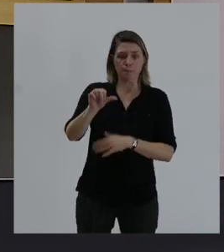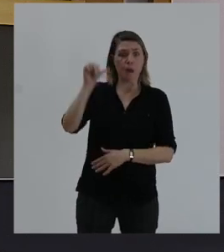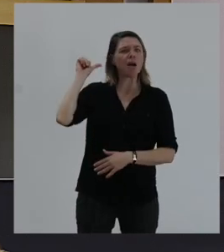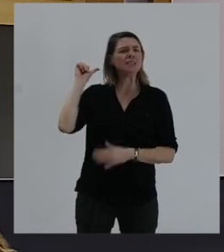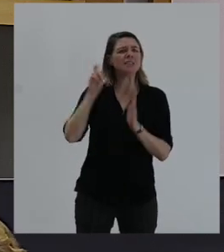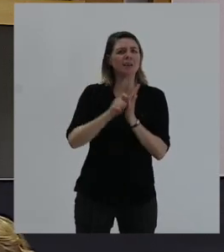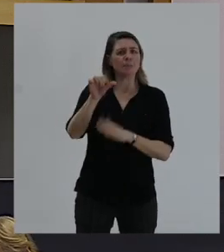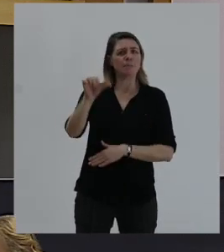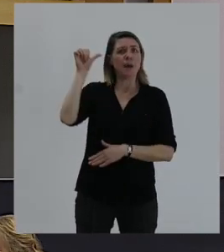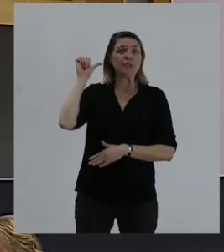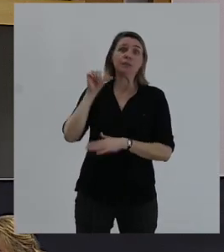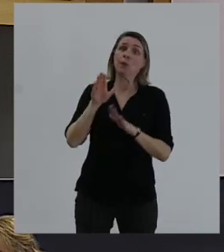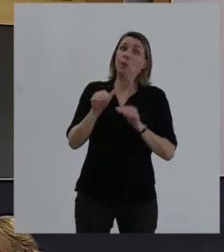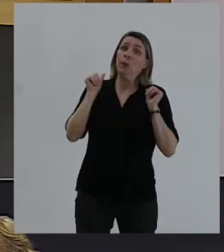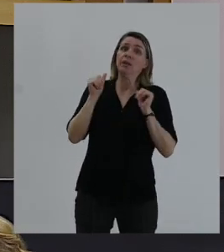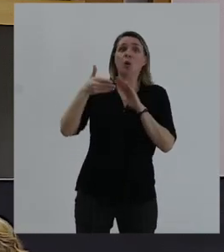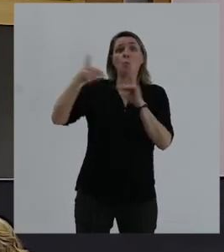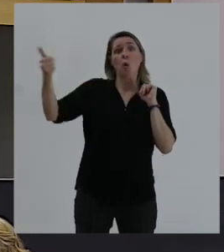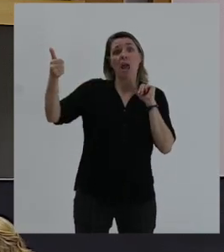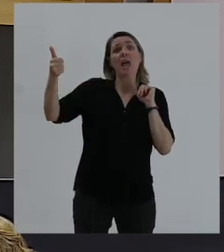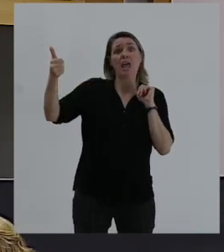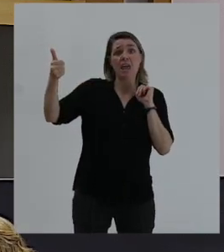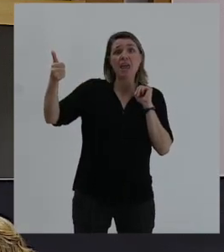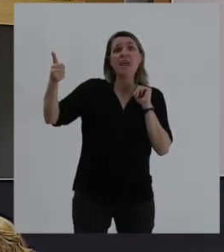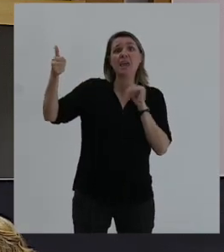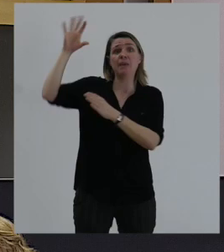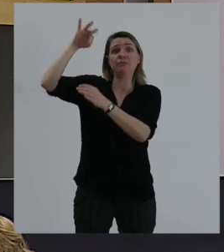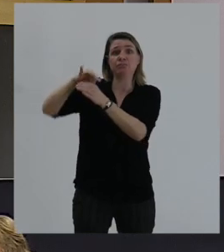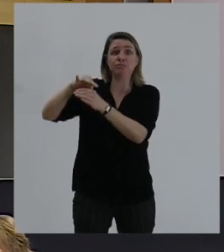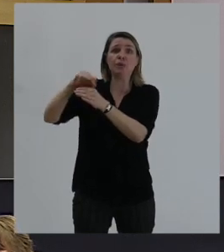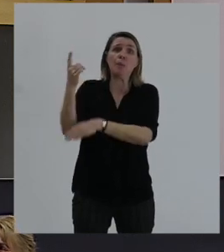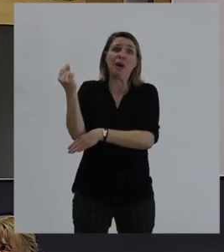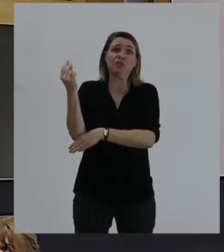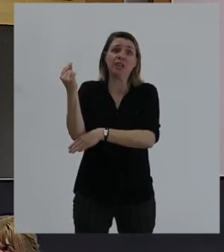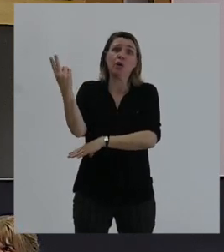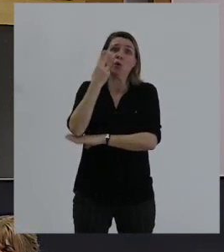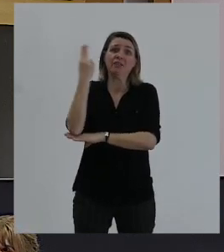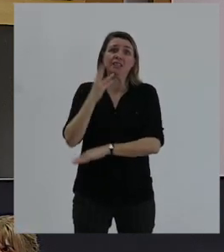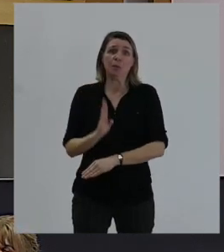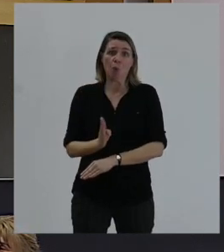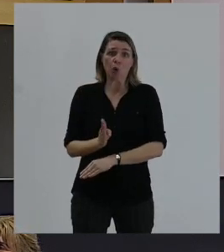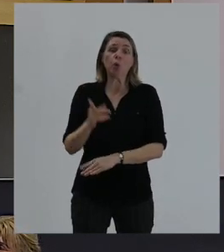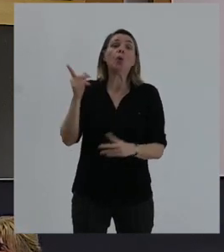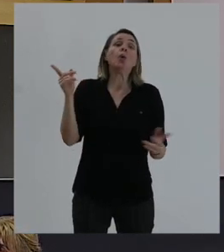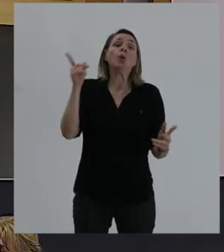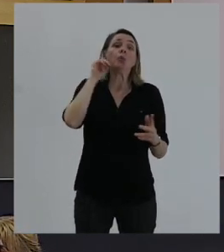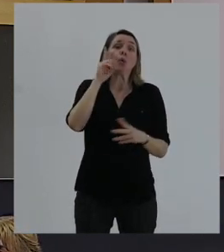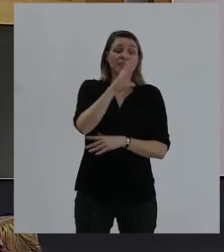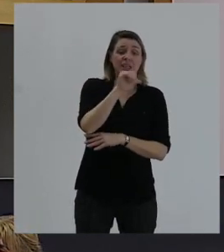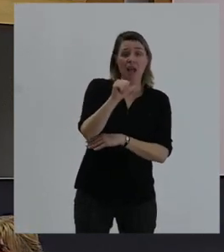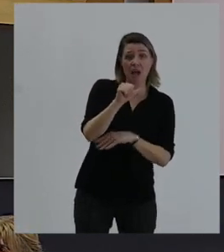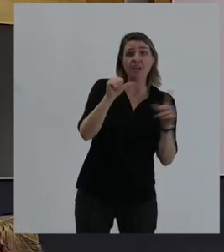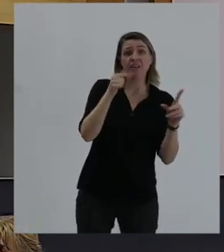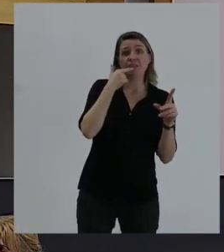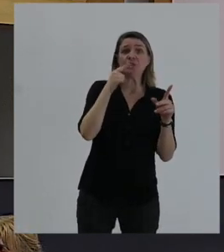dernier, nous avons donné notre procuration à donc notre partenaire, l'Université de Bordeaux, parce qu'en même temps que le CA, il y avait le